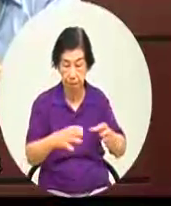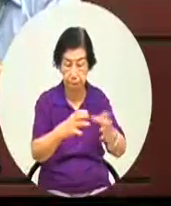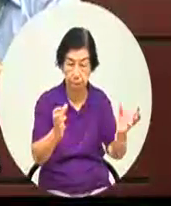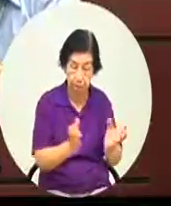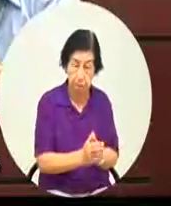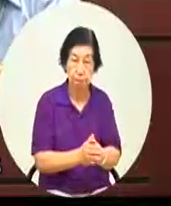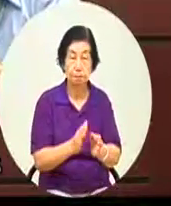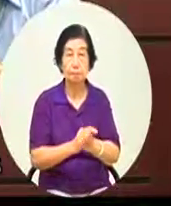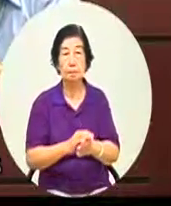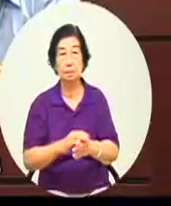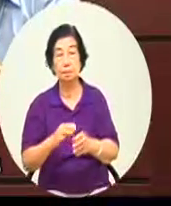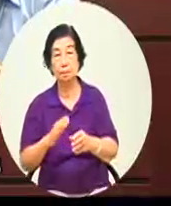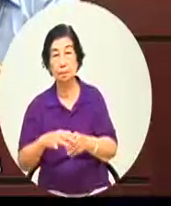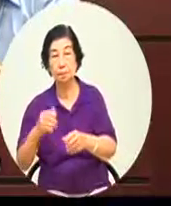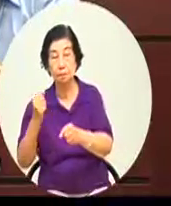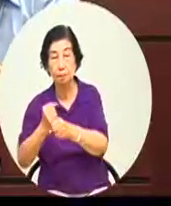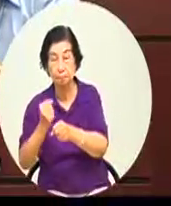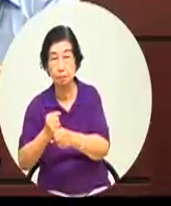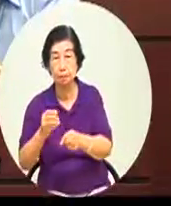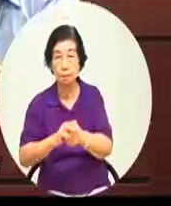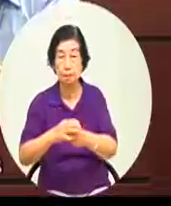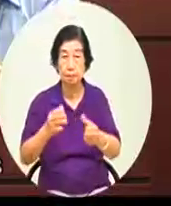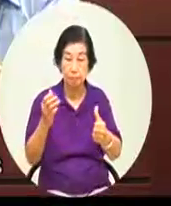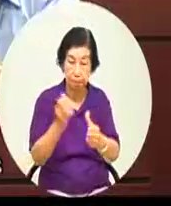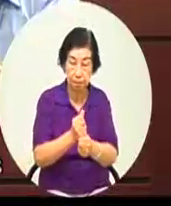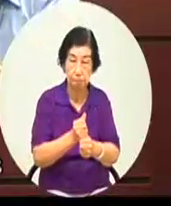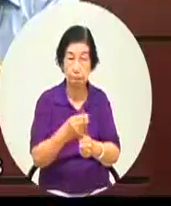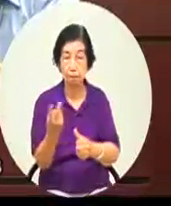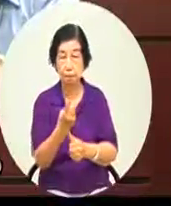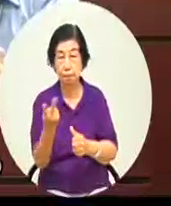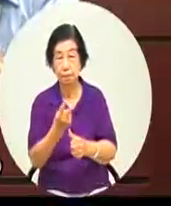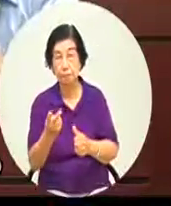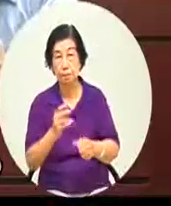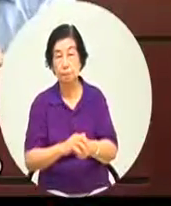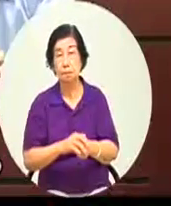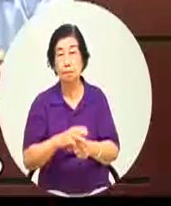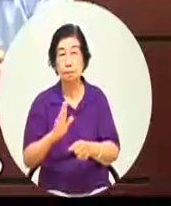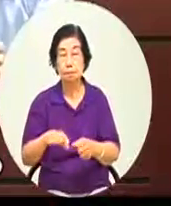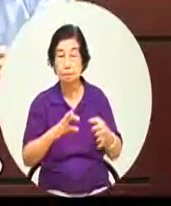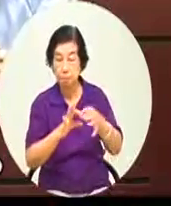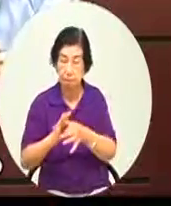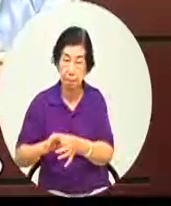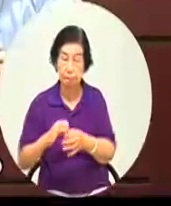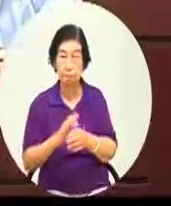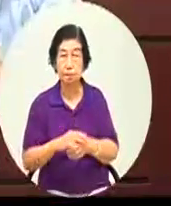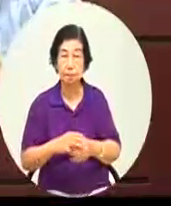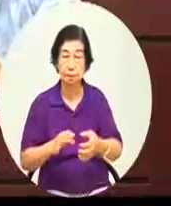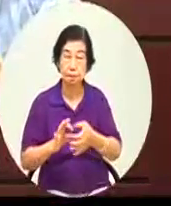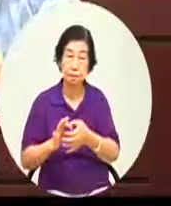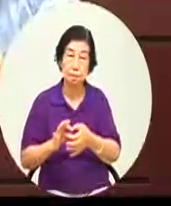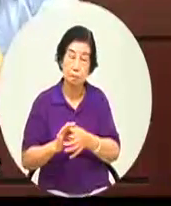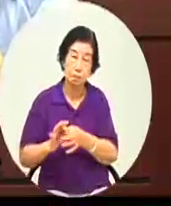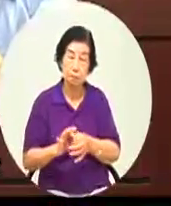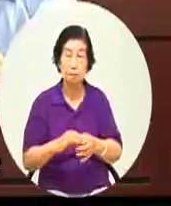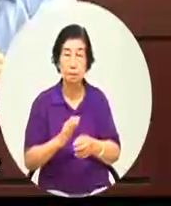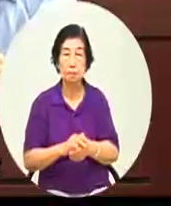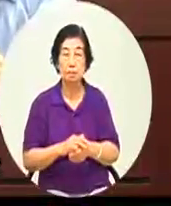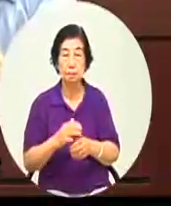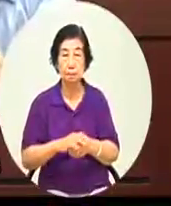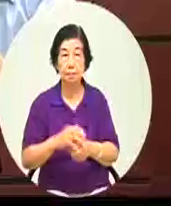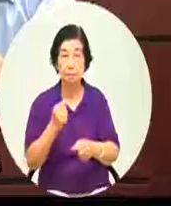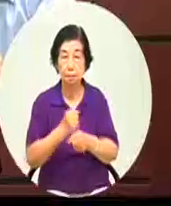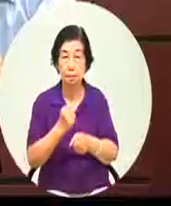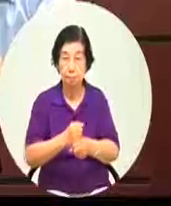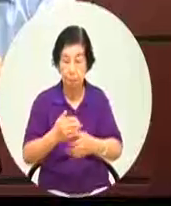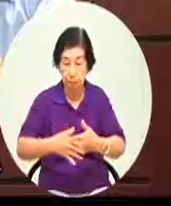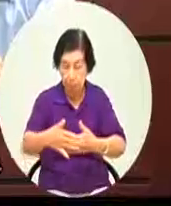计划、新建计划去争取。那我们会持续来关心，这样的进度。那如果有任何的进展，我们会随时跟议员这边保